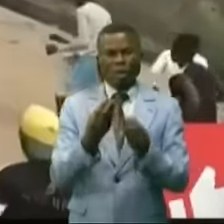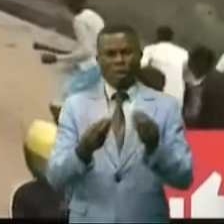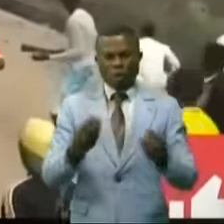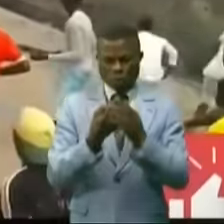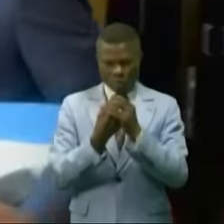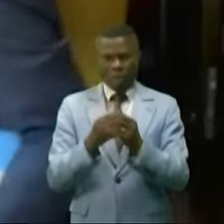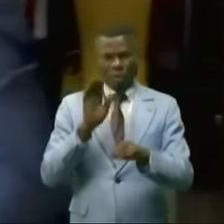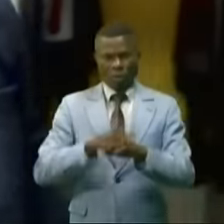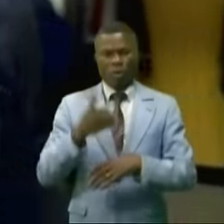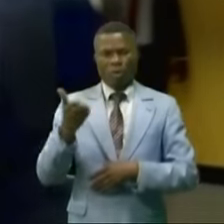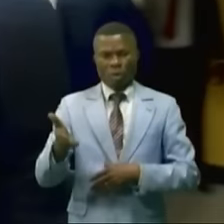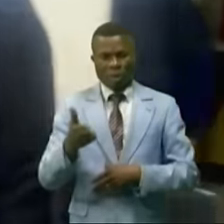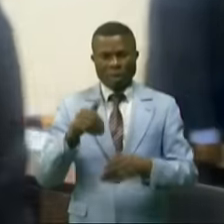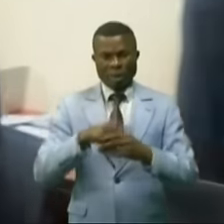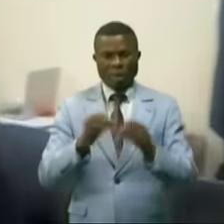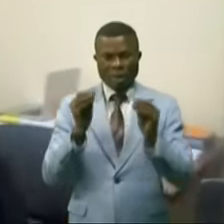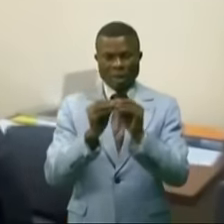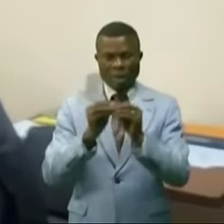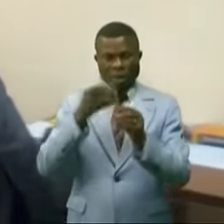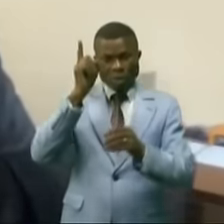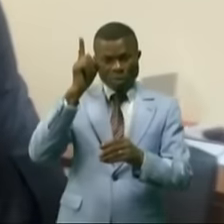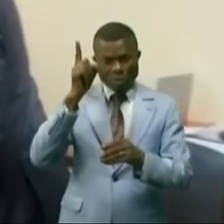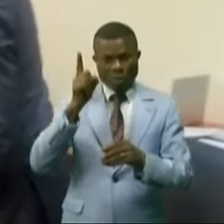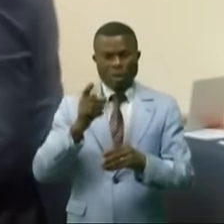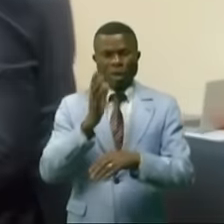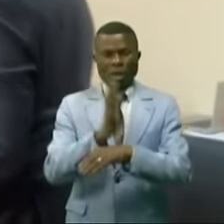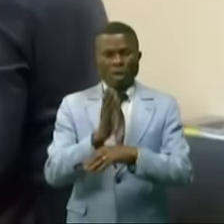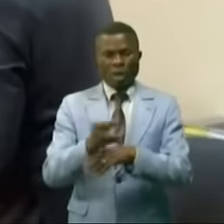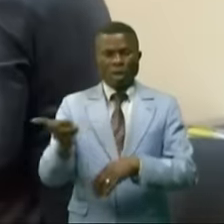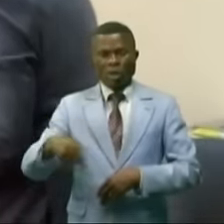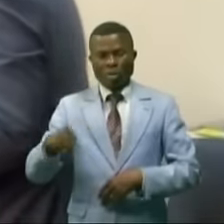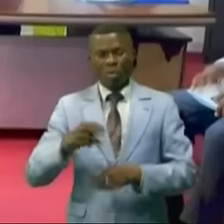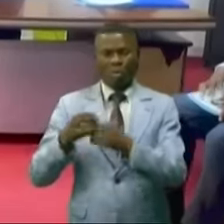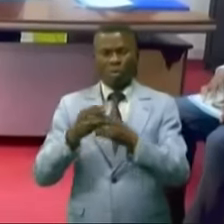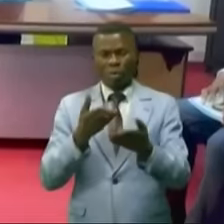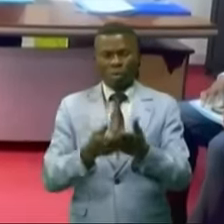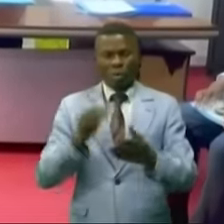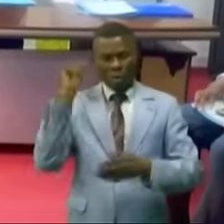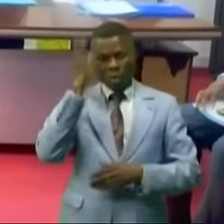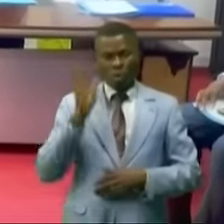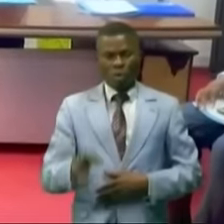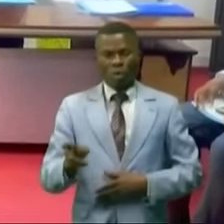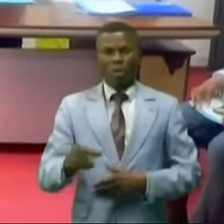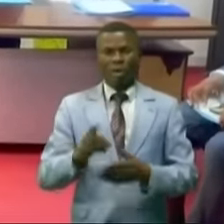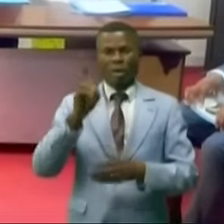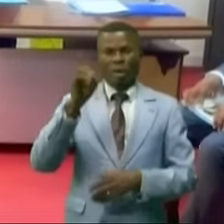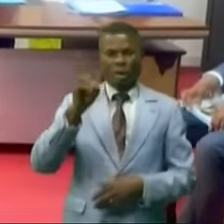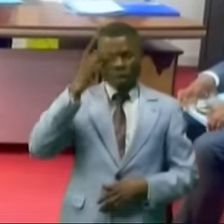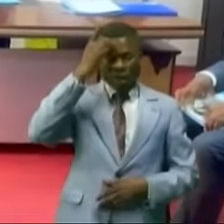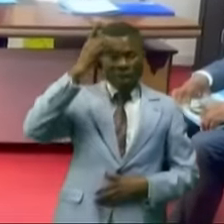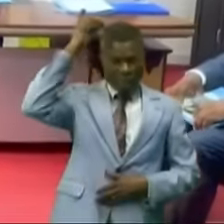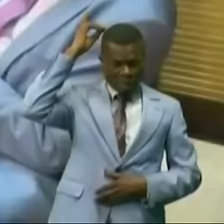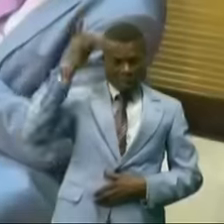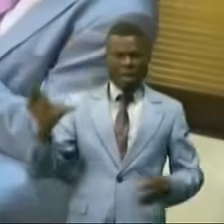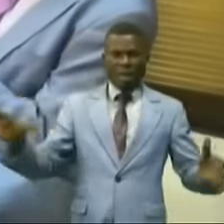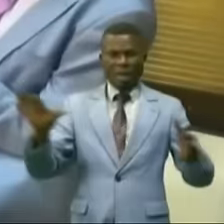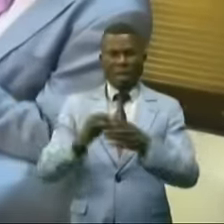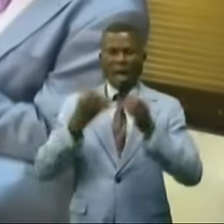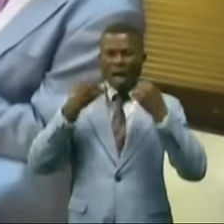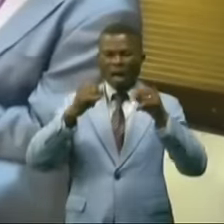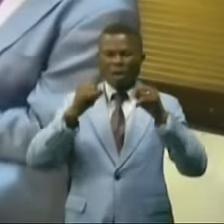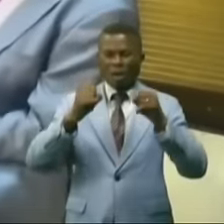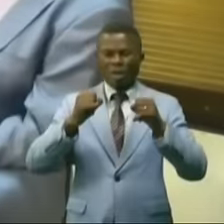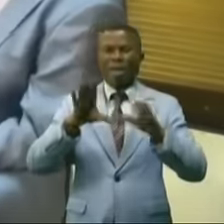et efficace. Au cours de cette première réunion du Conseil provincial de sécurité, le gouverneur Daniel Bomba Loubaki a relayé le message du président